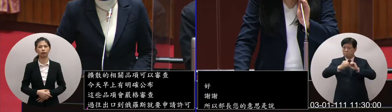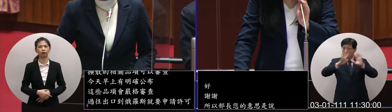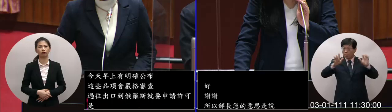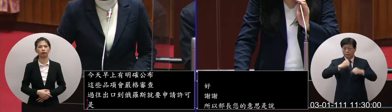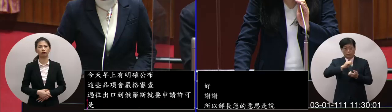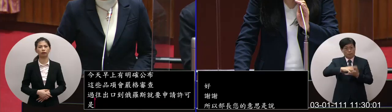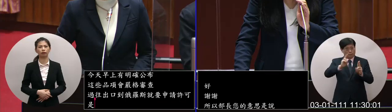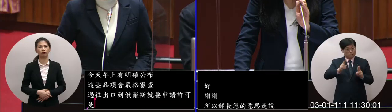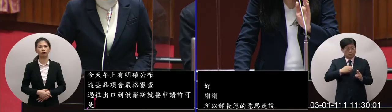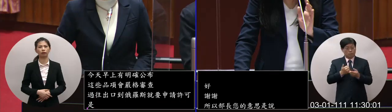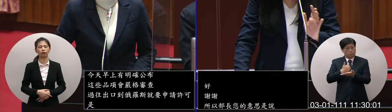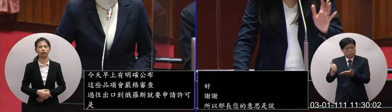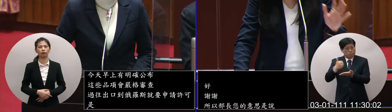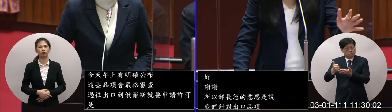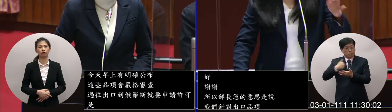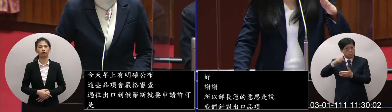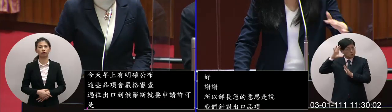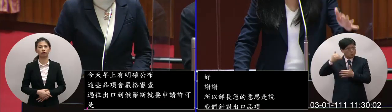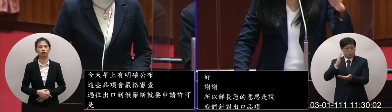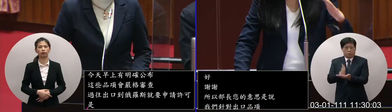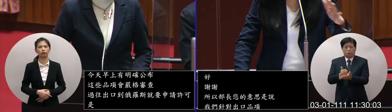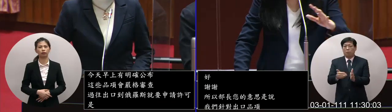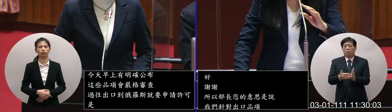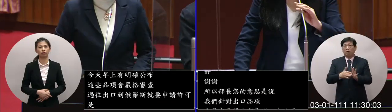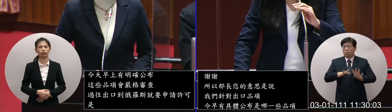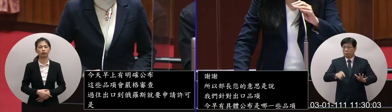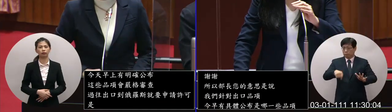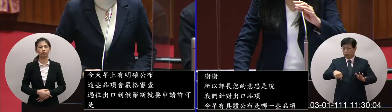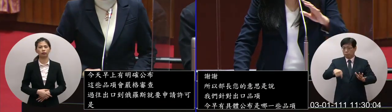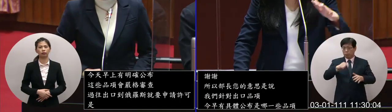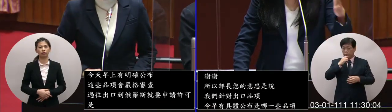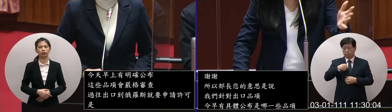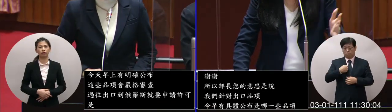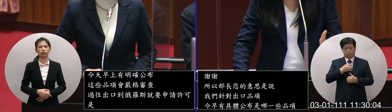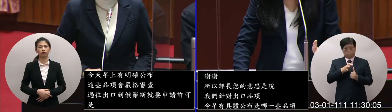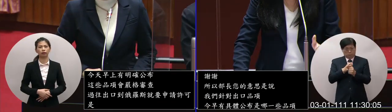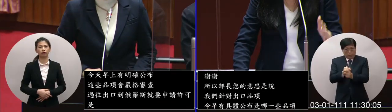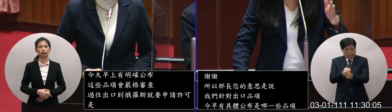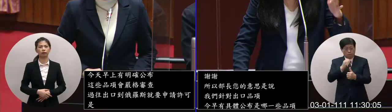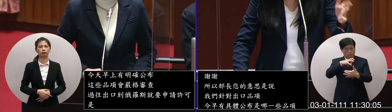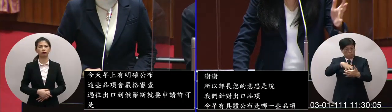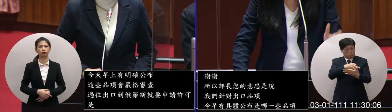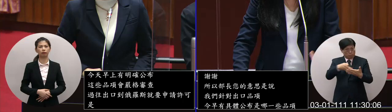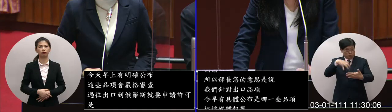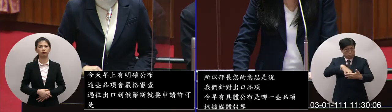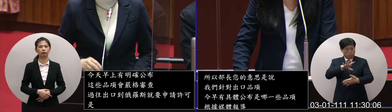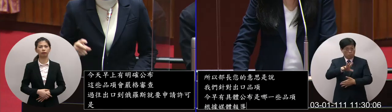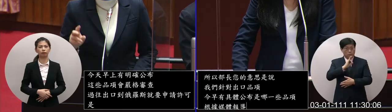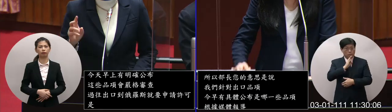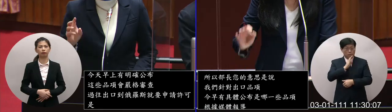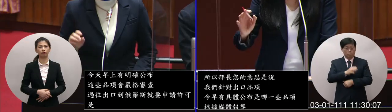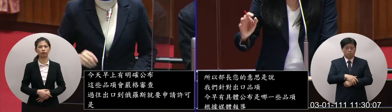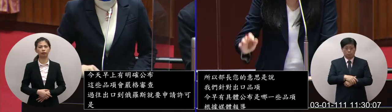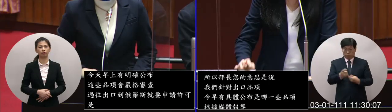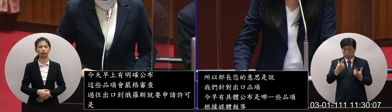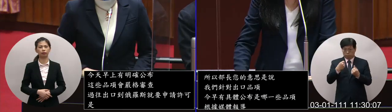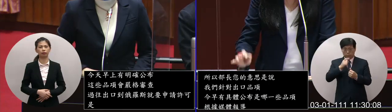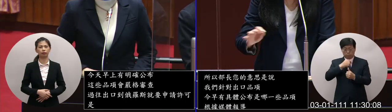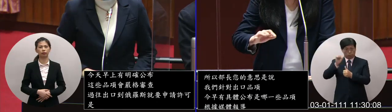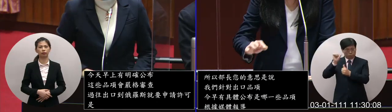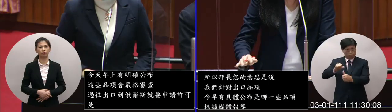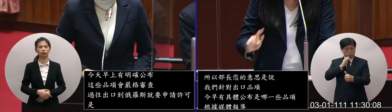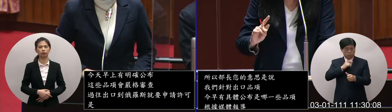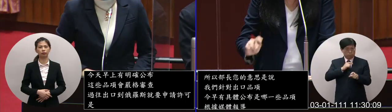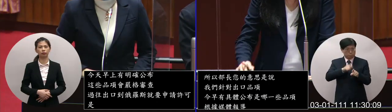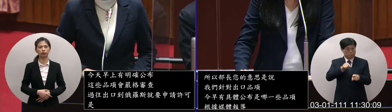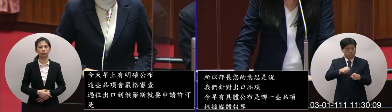积电已经停止供货给俄罗斯，这也是在我们这一次我们限制它出口品项的其中之一吗？也是制裁的方式的包